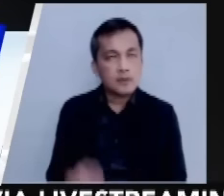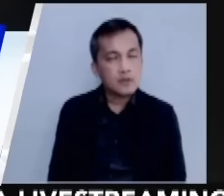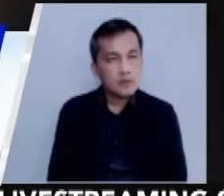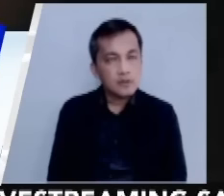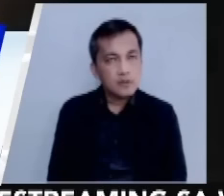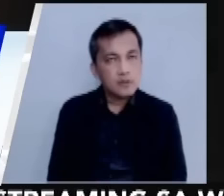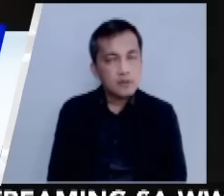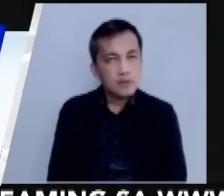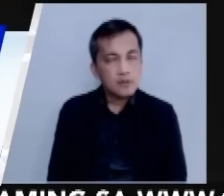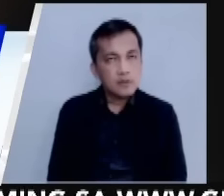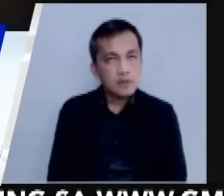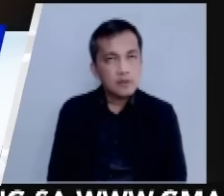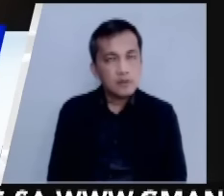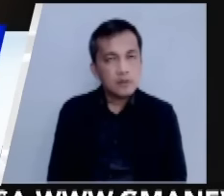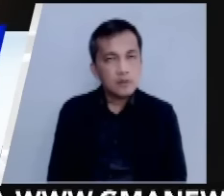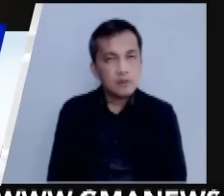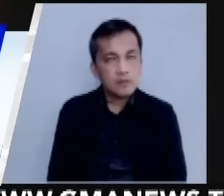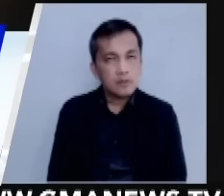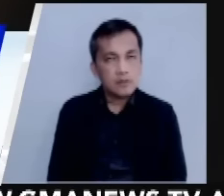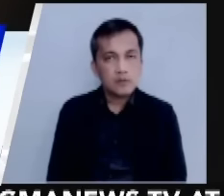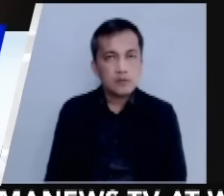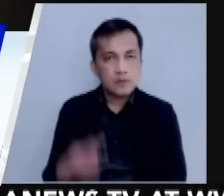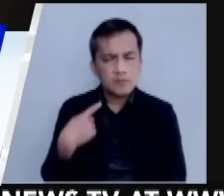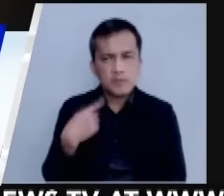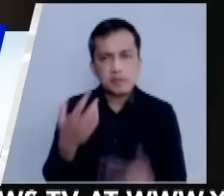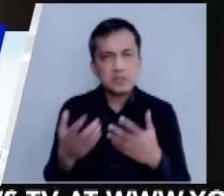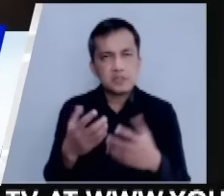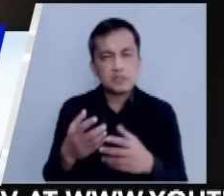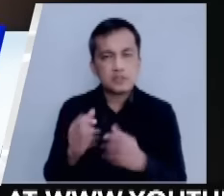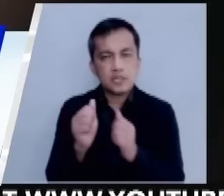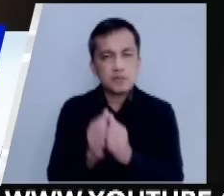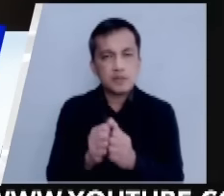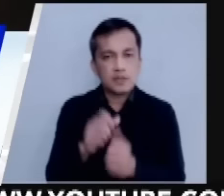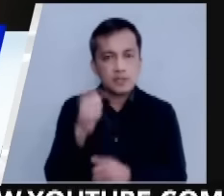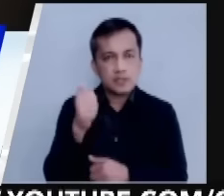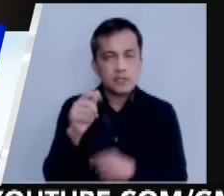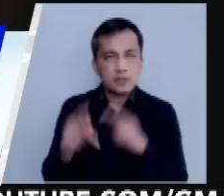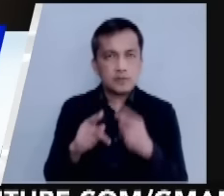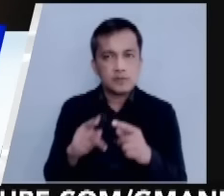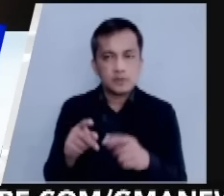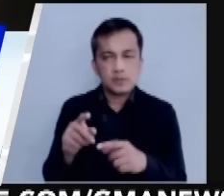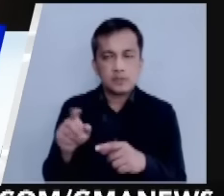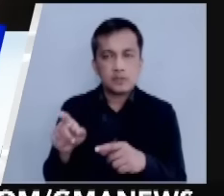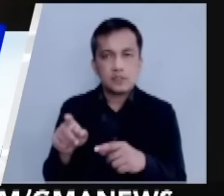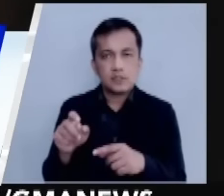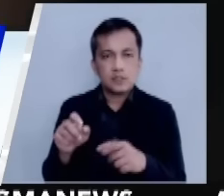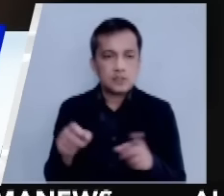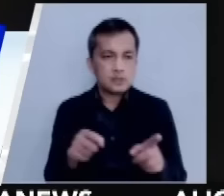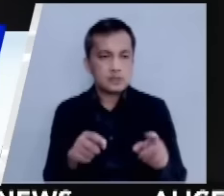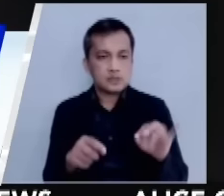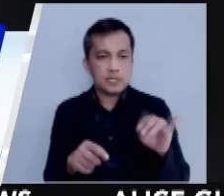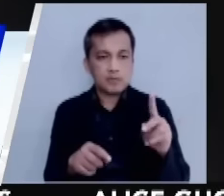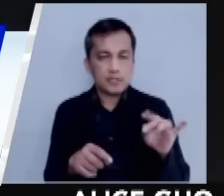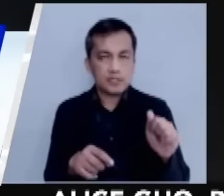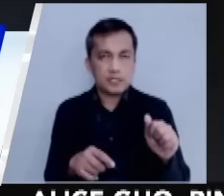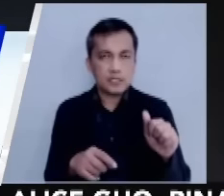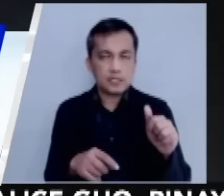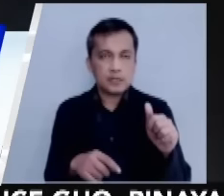for Jasmines, maybe 10 people. For Salaveria, at least 5 people, 6 people, including a